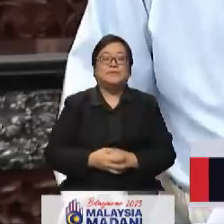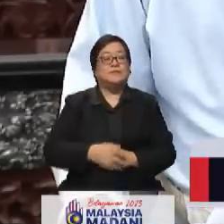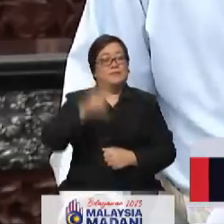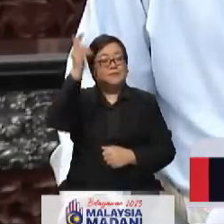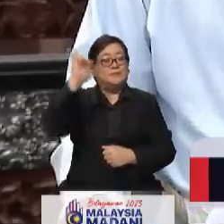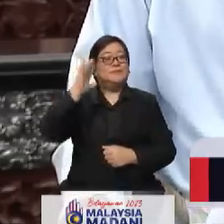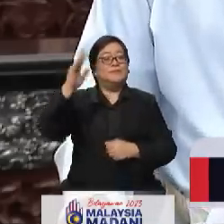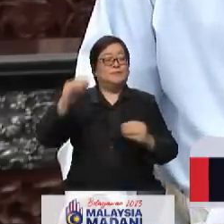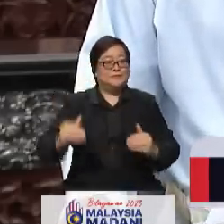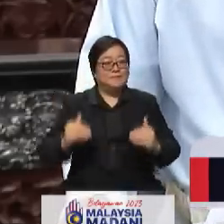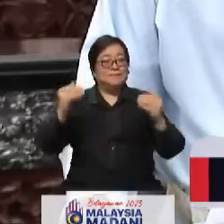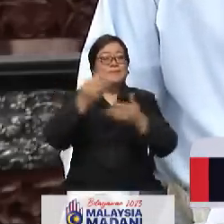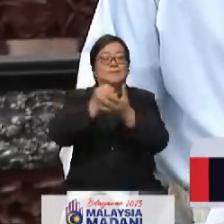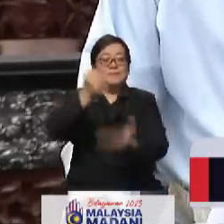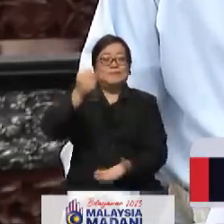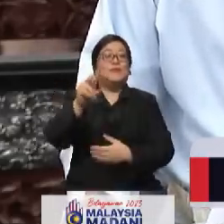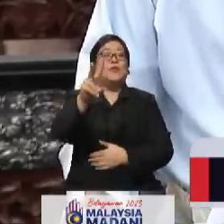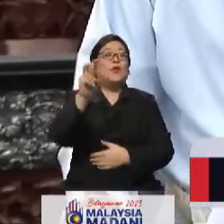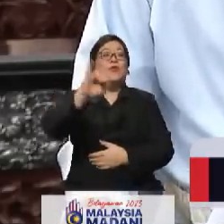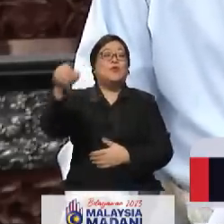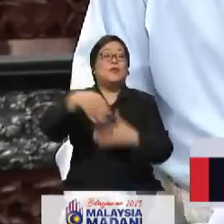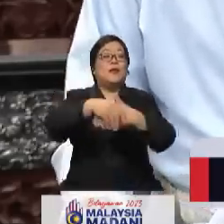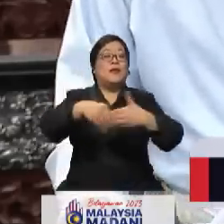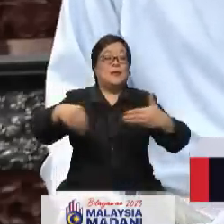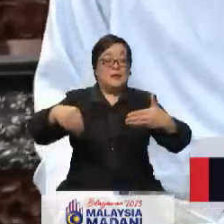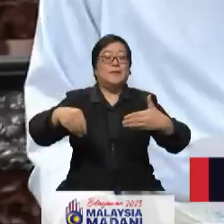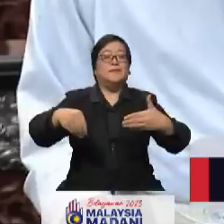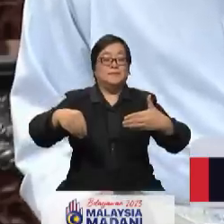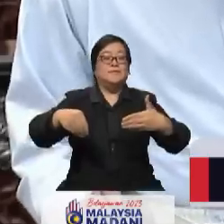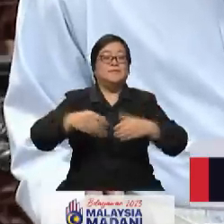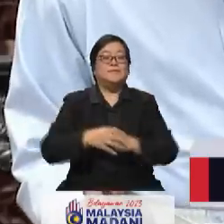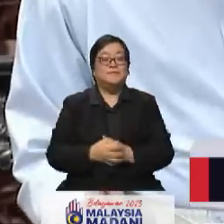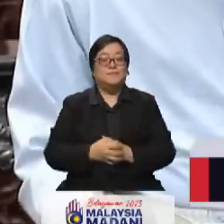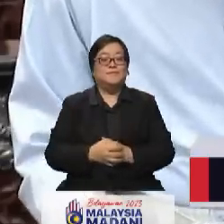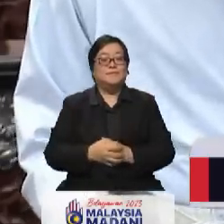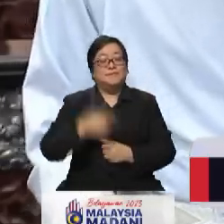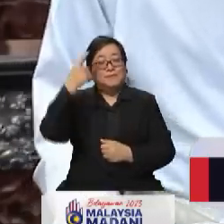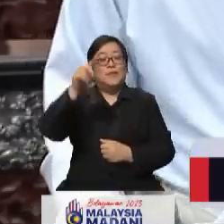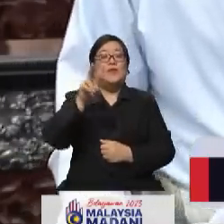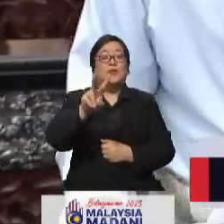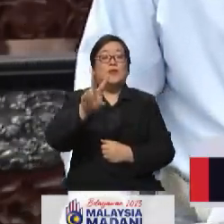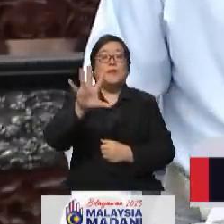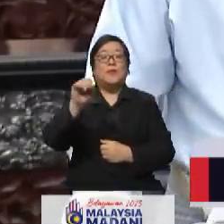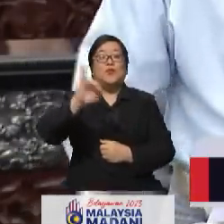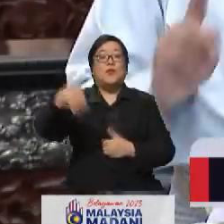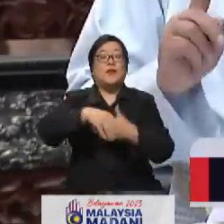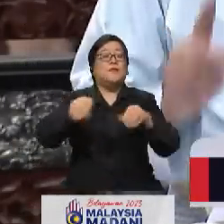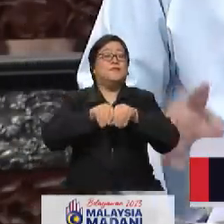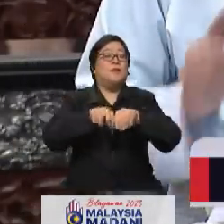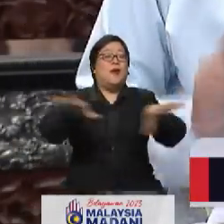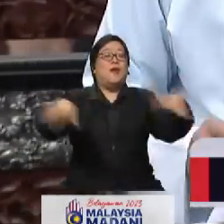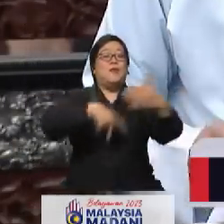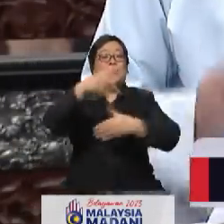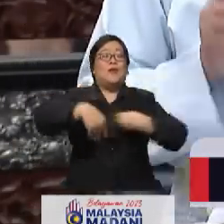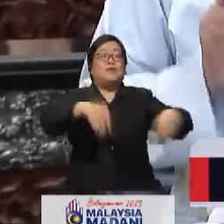Kerajaan juga akan meningkatkan keperluan sebanyak RM200 juta kepada RM225 juta bagi memperluas